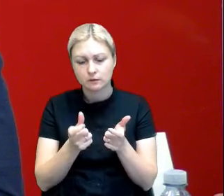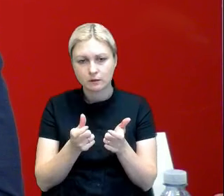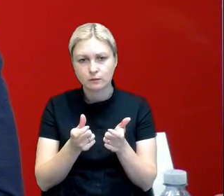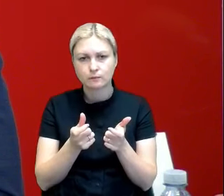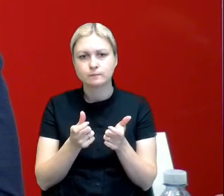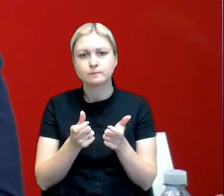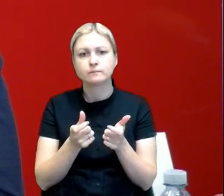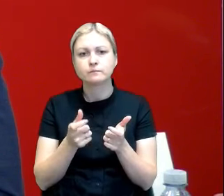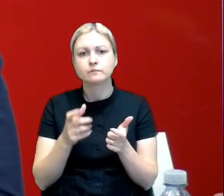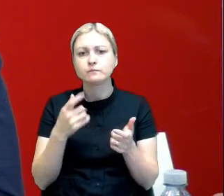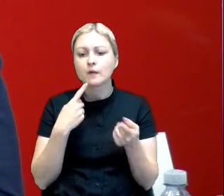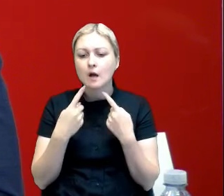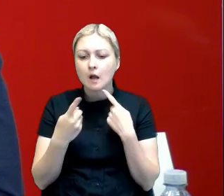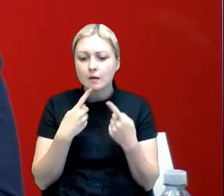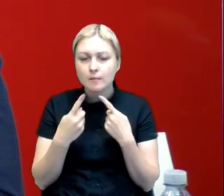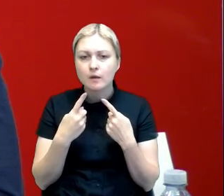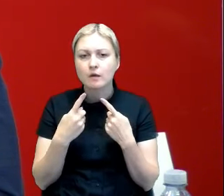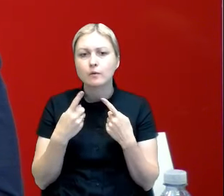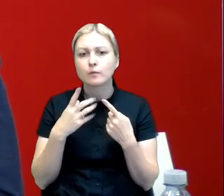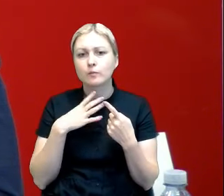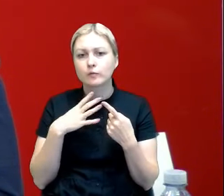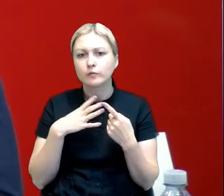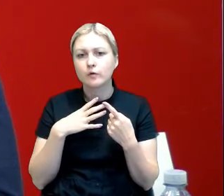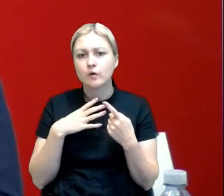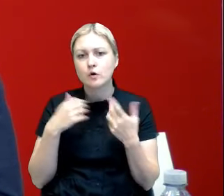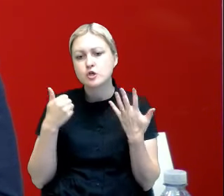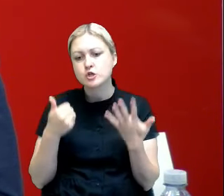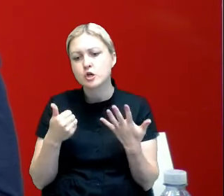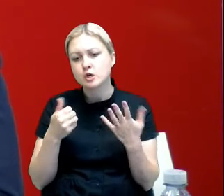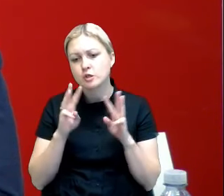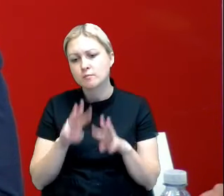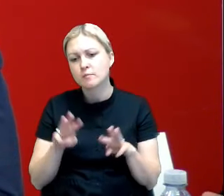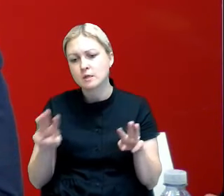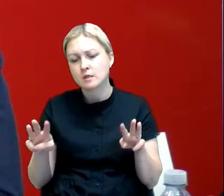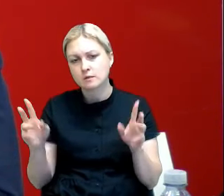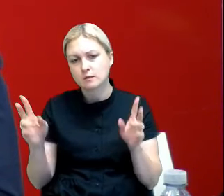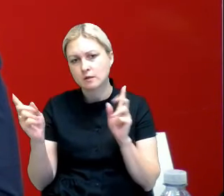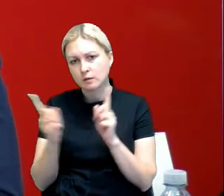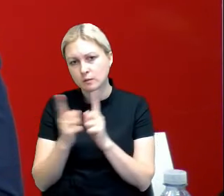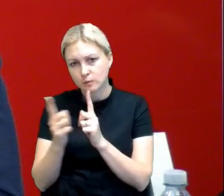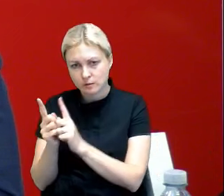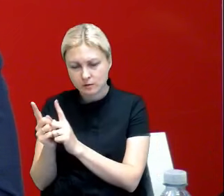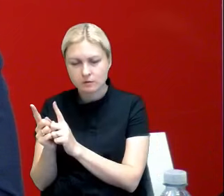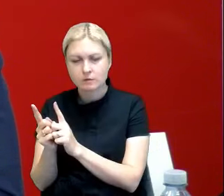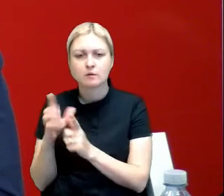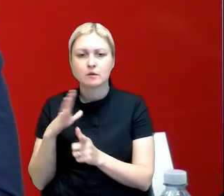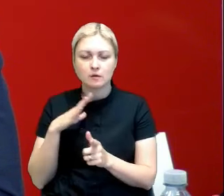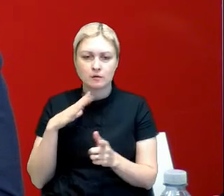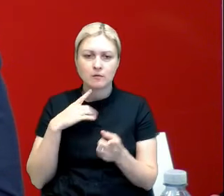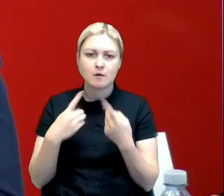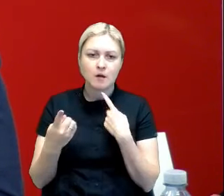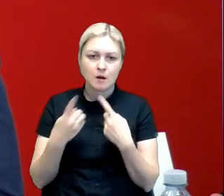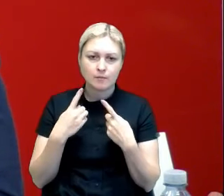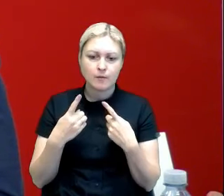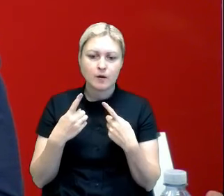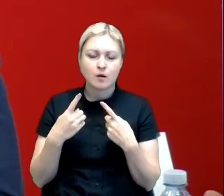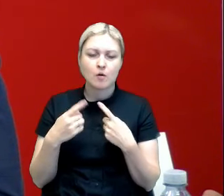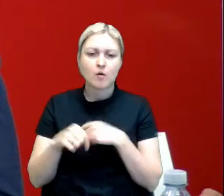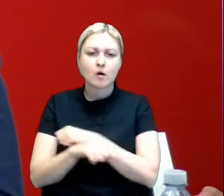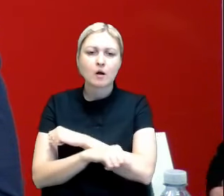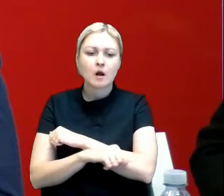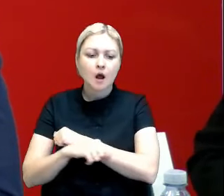kalbėjau net su berods jeigu nesuklysiu šešiais ministrais iš šiandieninės vyriausybės nei krašto apsaugos